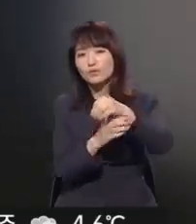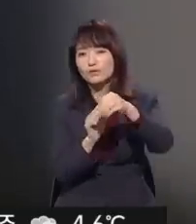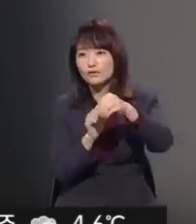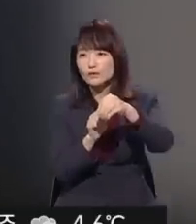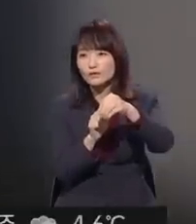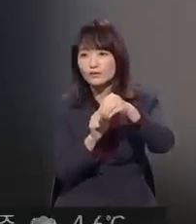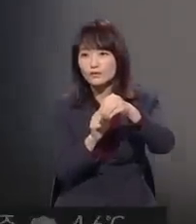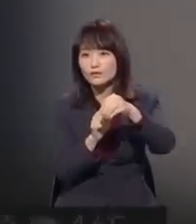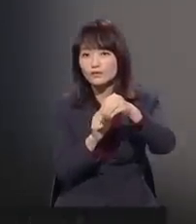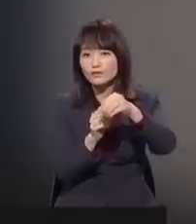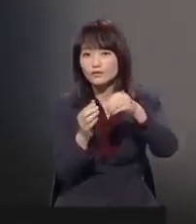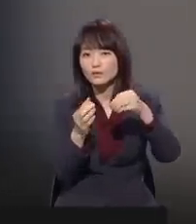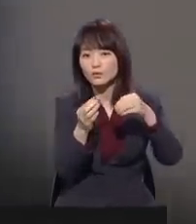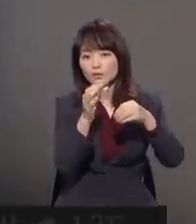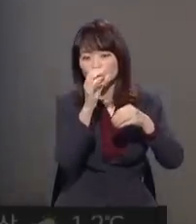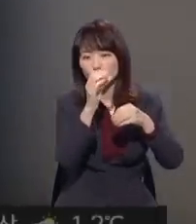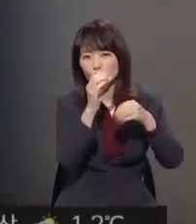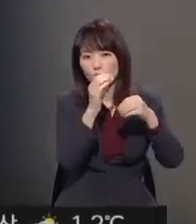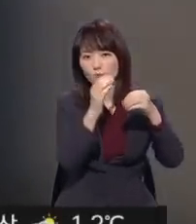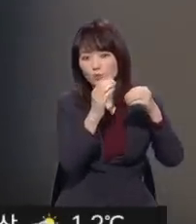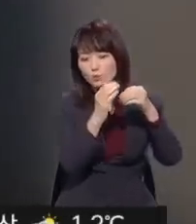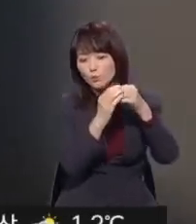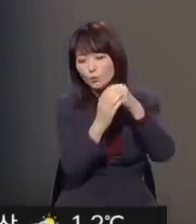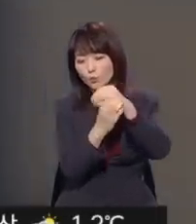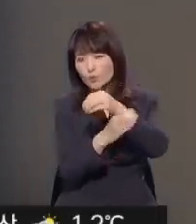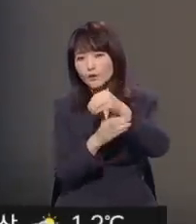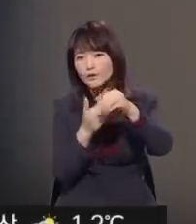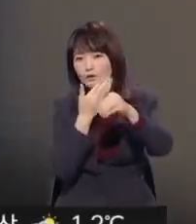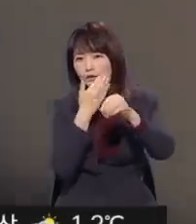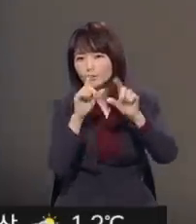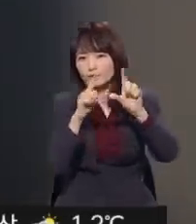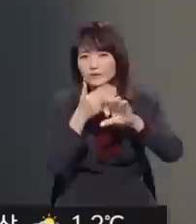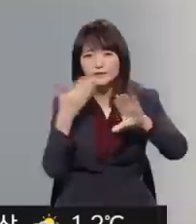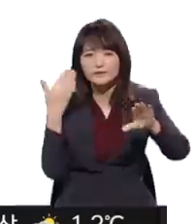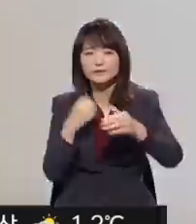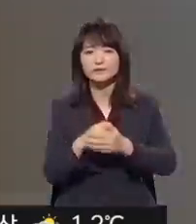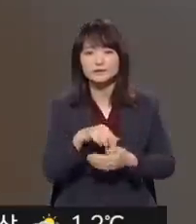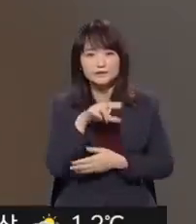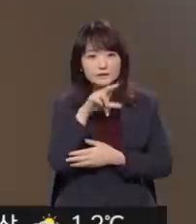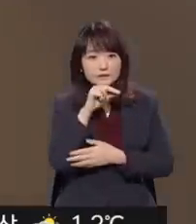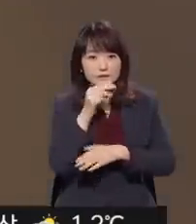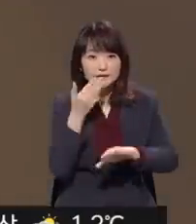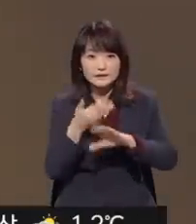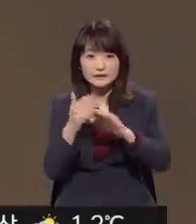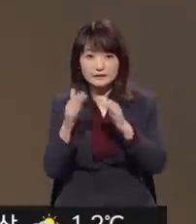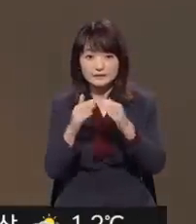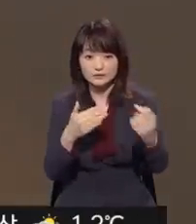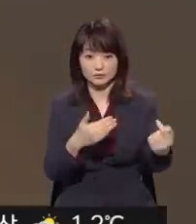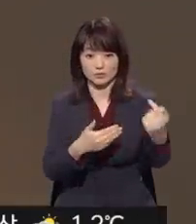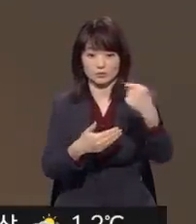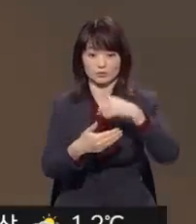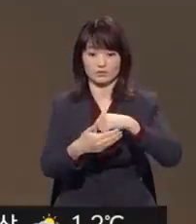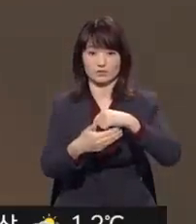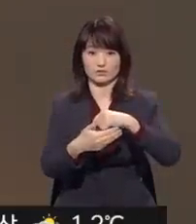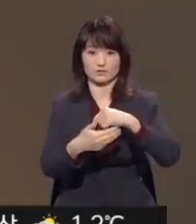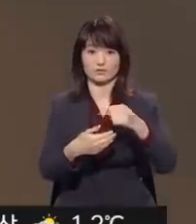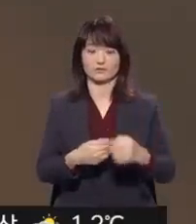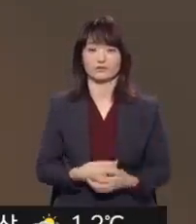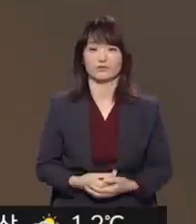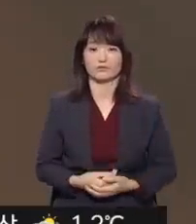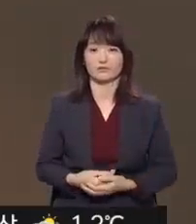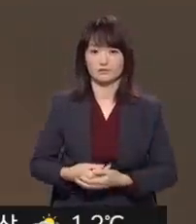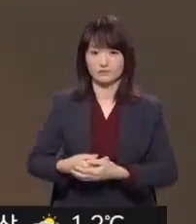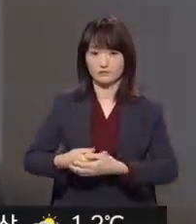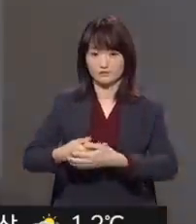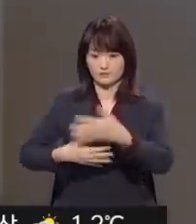결국 구멍에서 쏙 빠져나왔는데요. 이 귀여운 외모와 다르게 이 햄스터 지금 남의 집에 침입한 겁니다. 아하, 침입! 네,